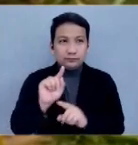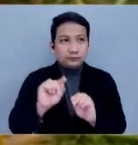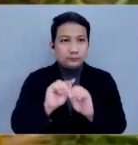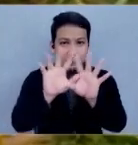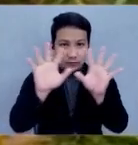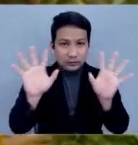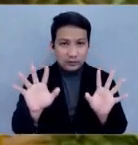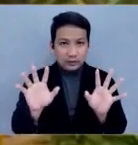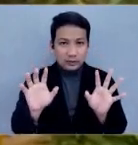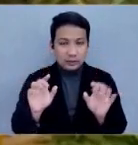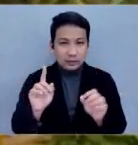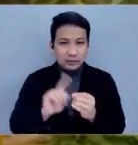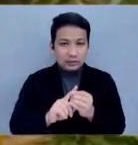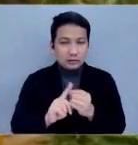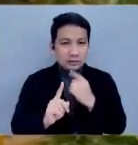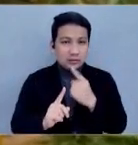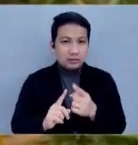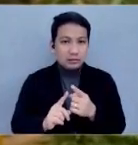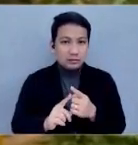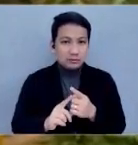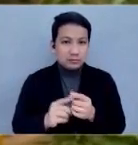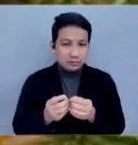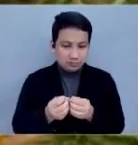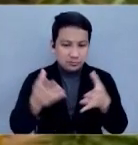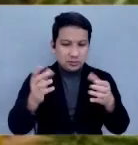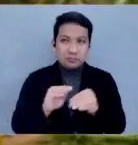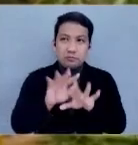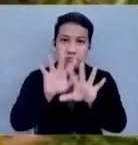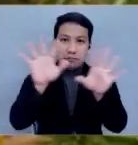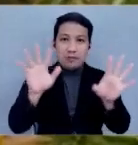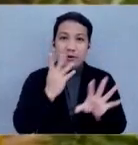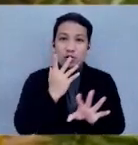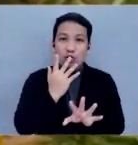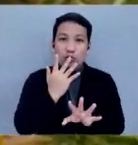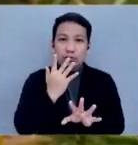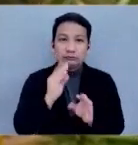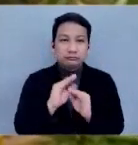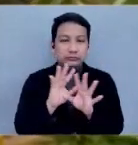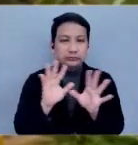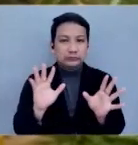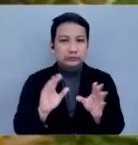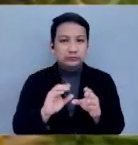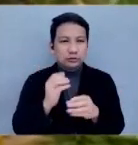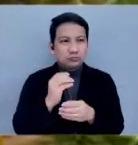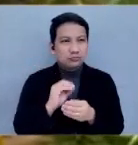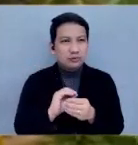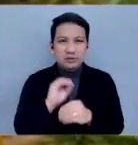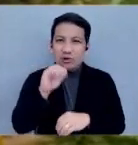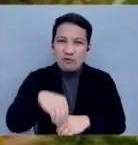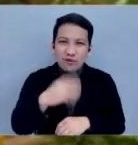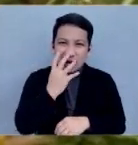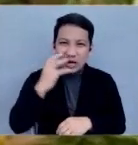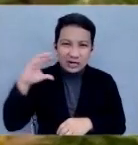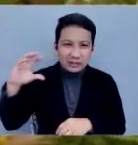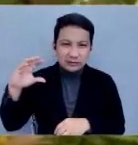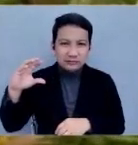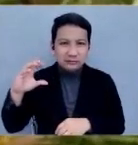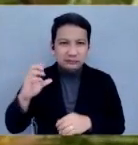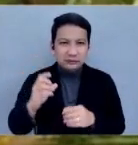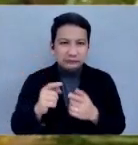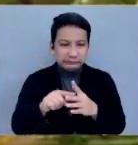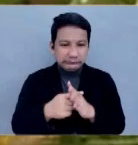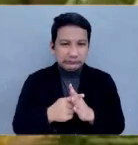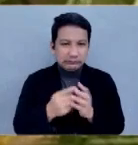paputok na bombshell po. Siguro sa sobrang init, nagka-spark po yung